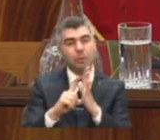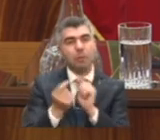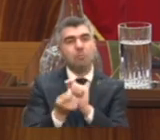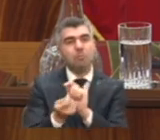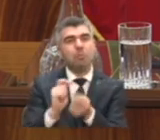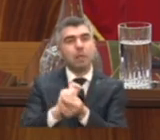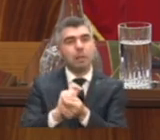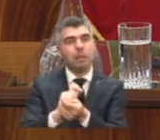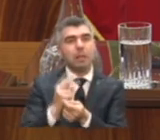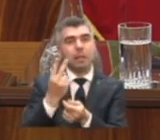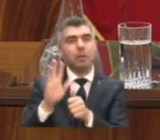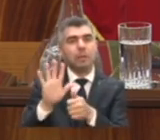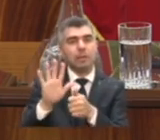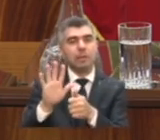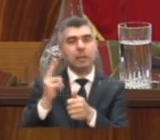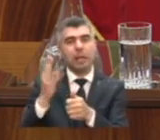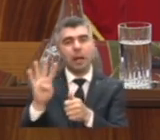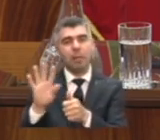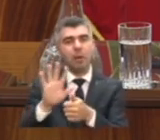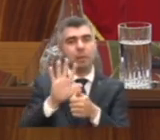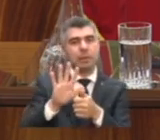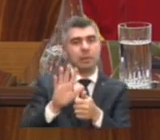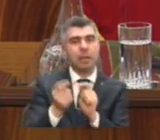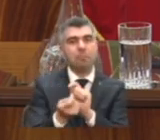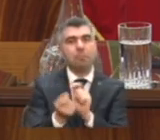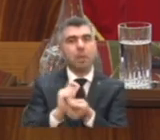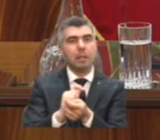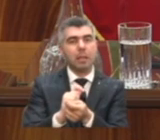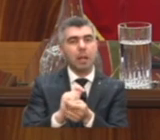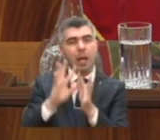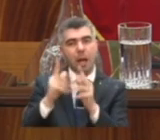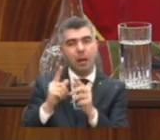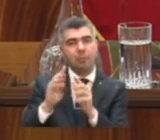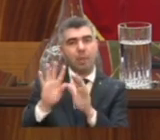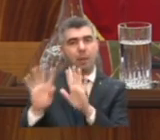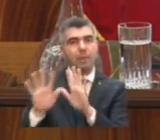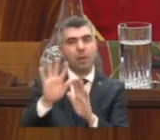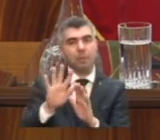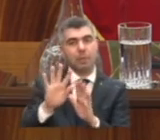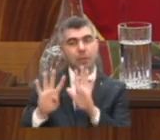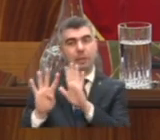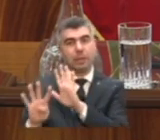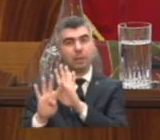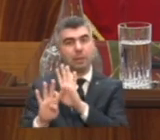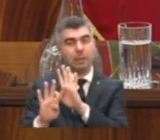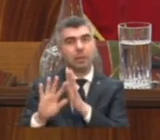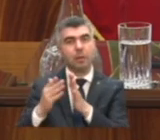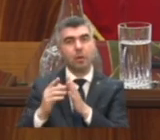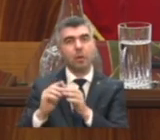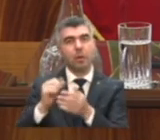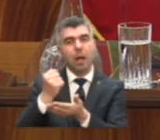بتغيير وتتميم مادة 62 و63 و64 من القانون رقم 65-99 المتعلق بمدونة